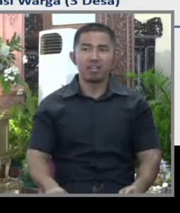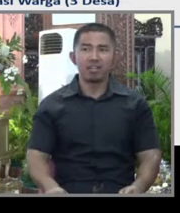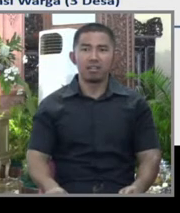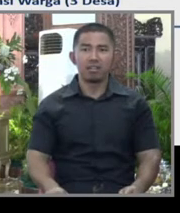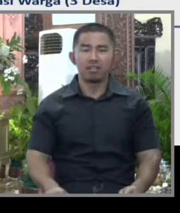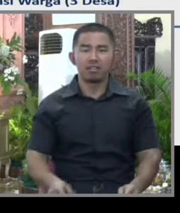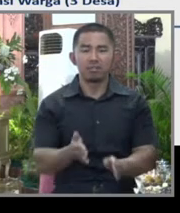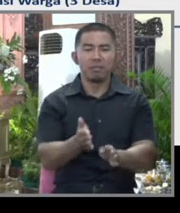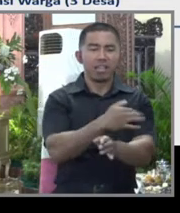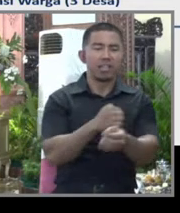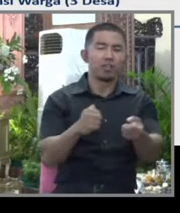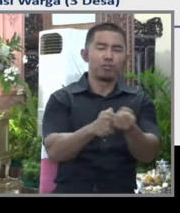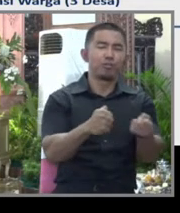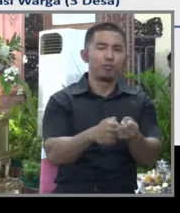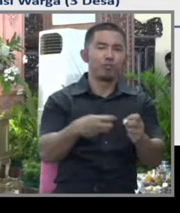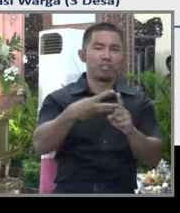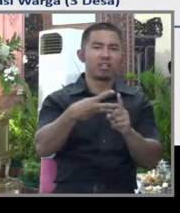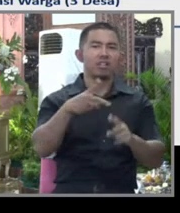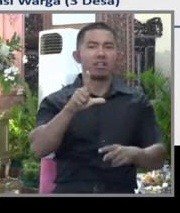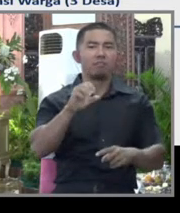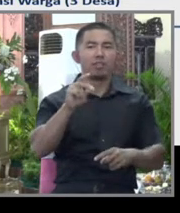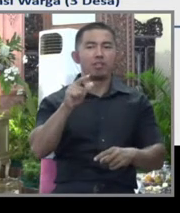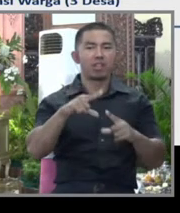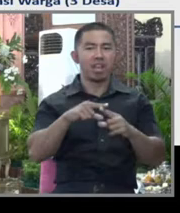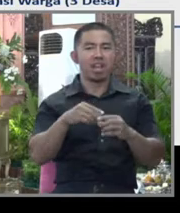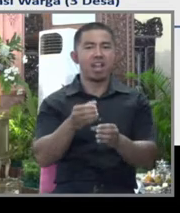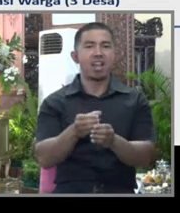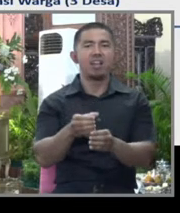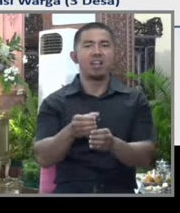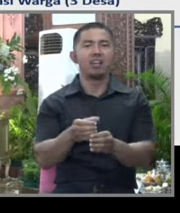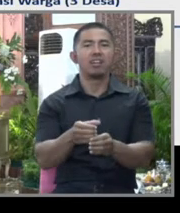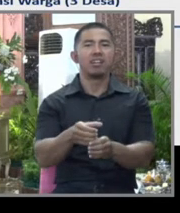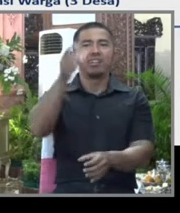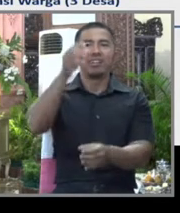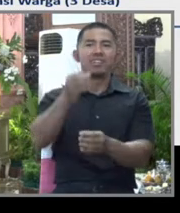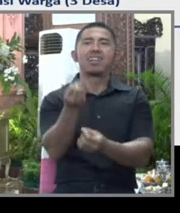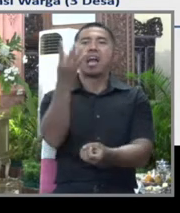oleh Blora, karena kayu-kayunya dari Blora semuanya.